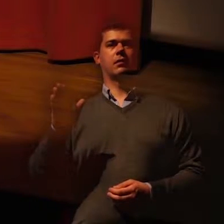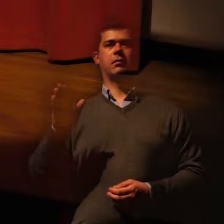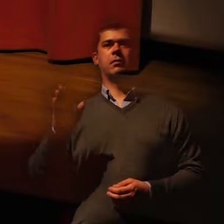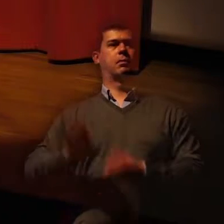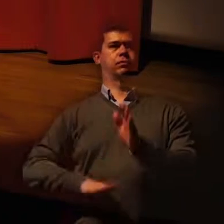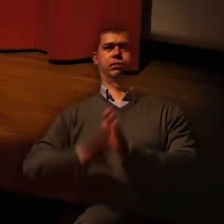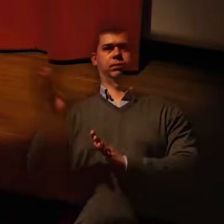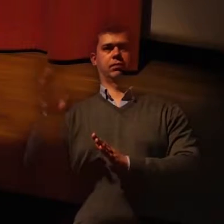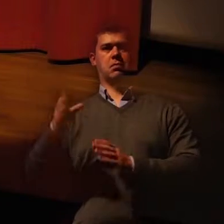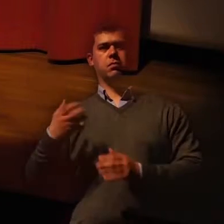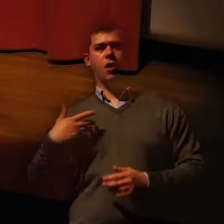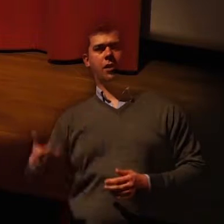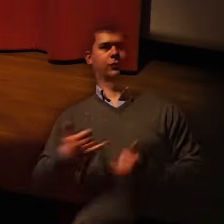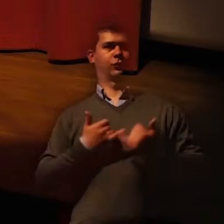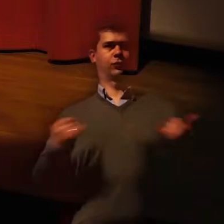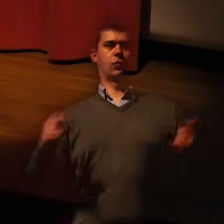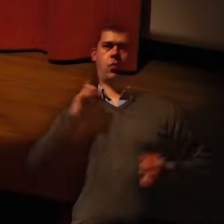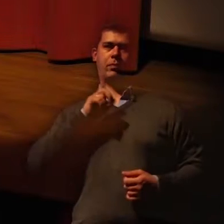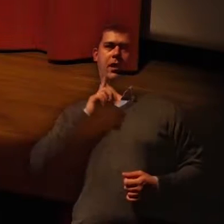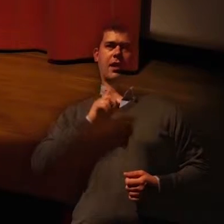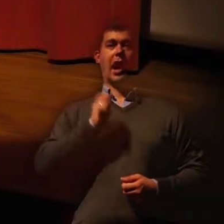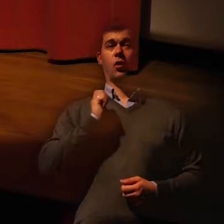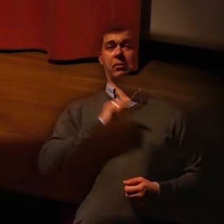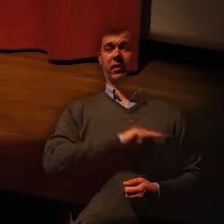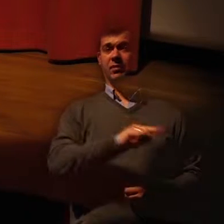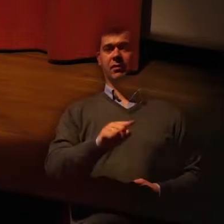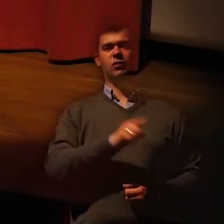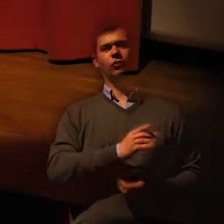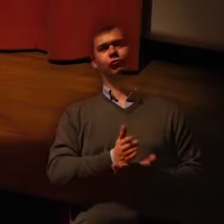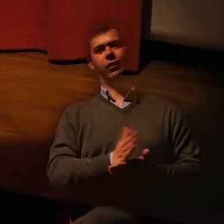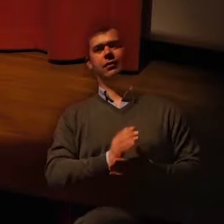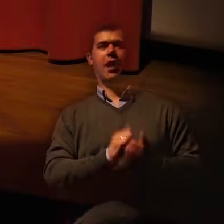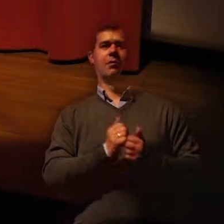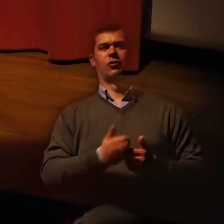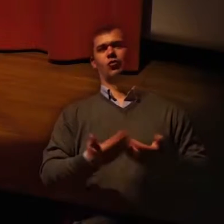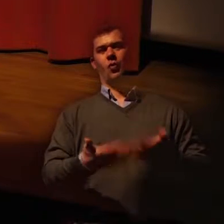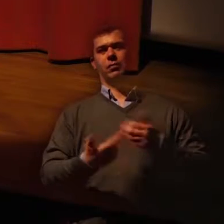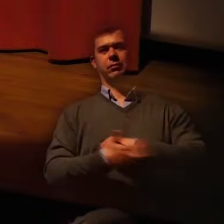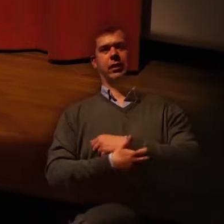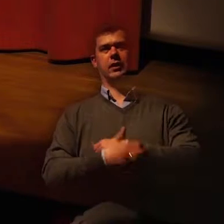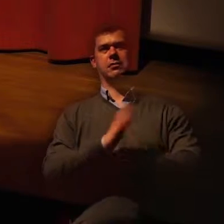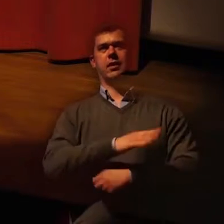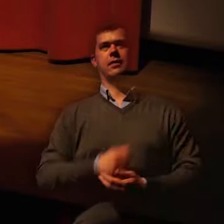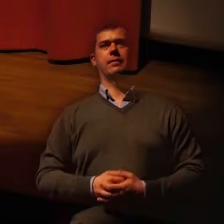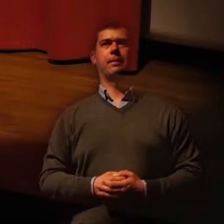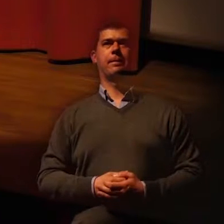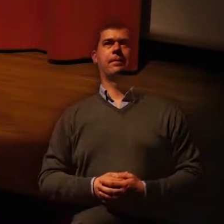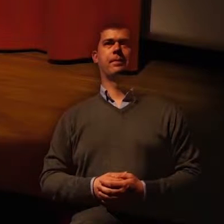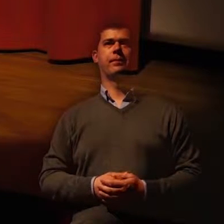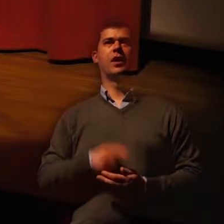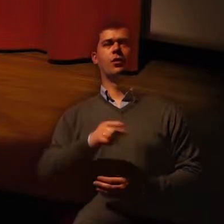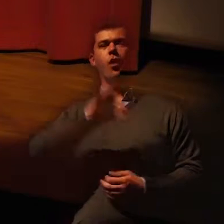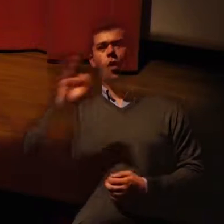wysoki status społeczno-ekonomiczny kobiety znacznie częściej mają średni lub niski status społeczno-ekonomiczne